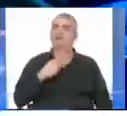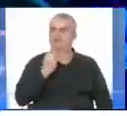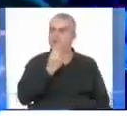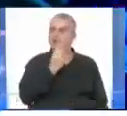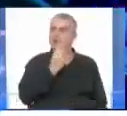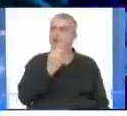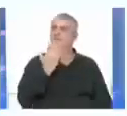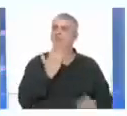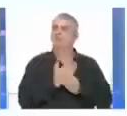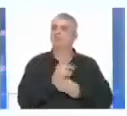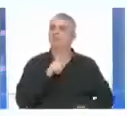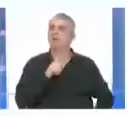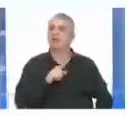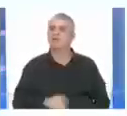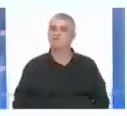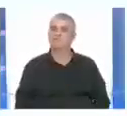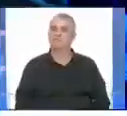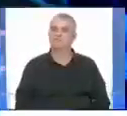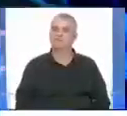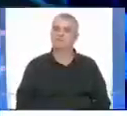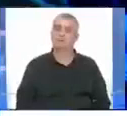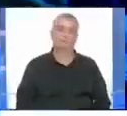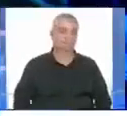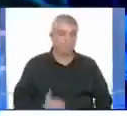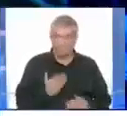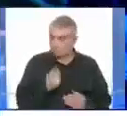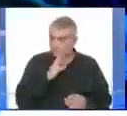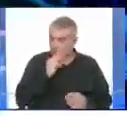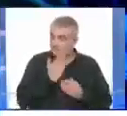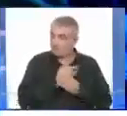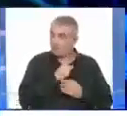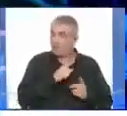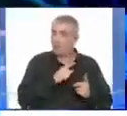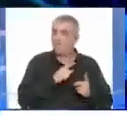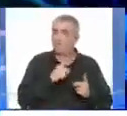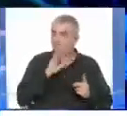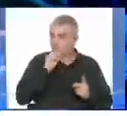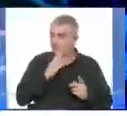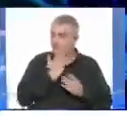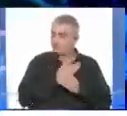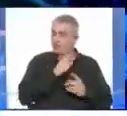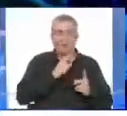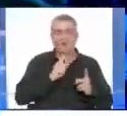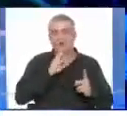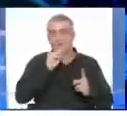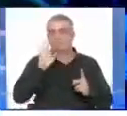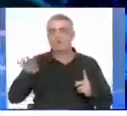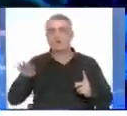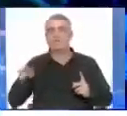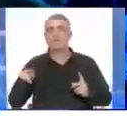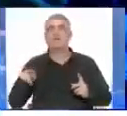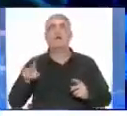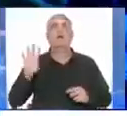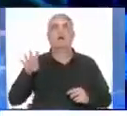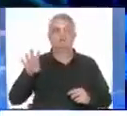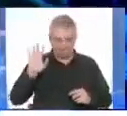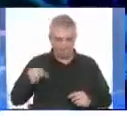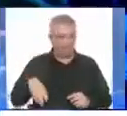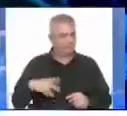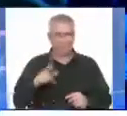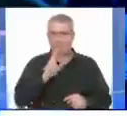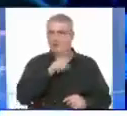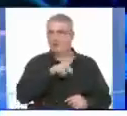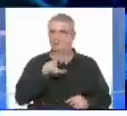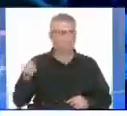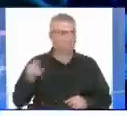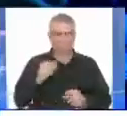שנייה, בתיק 1,000. דיברת על תיק 1,000. מה? דיברת על תיק 1,000. לא, דיברתי על 4,000. על 4,000 גם תיק 1,000.